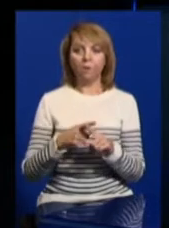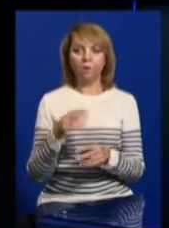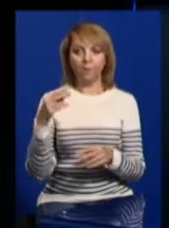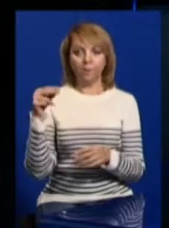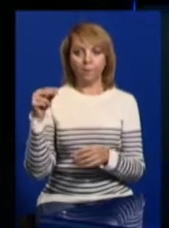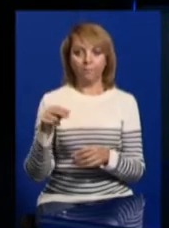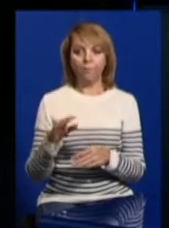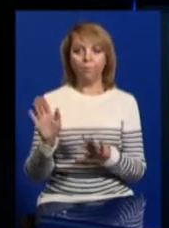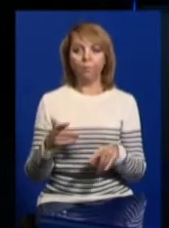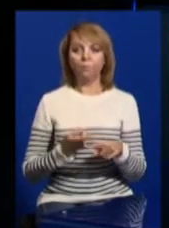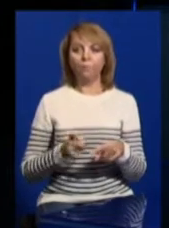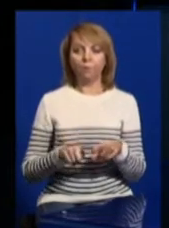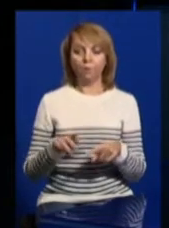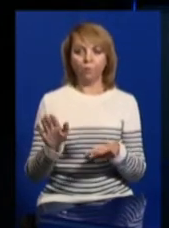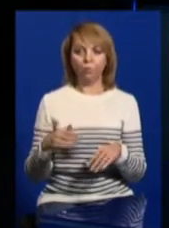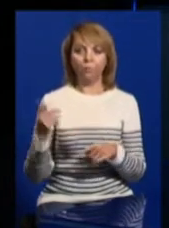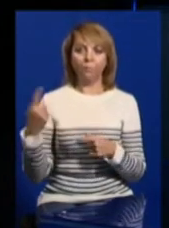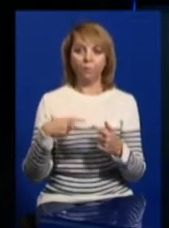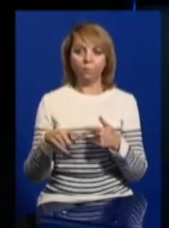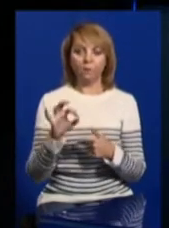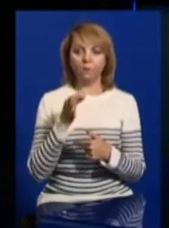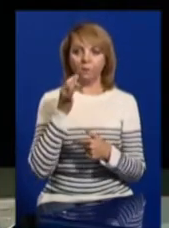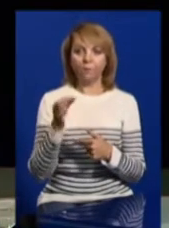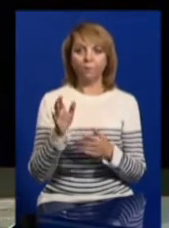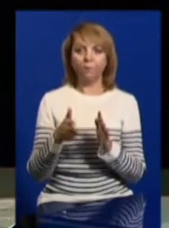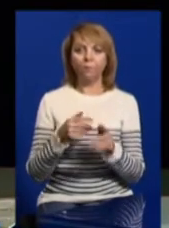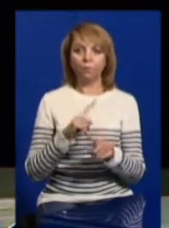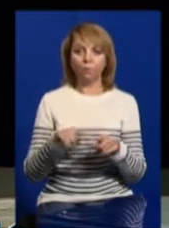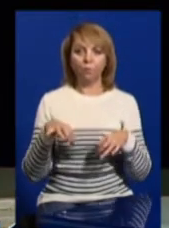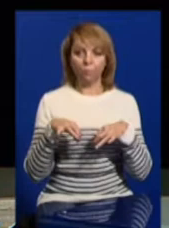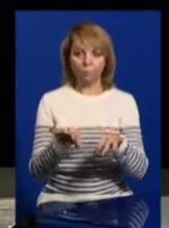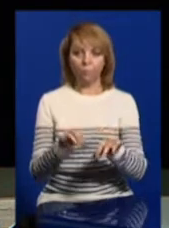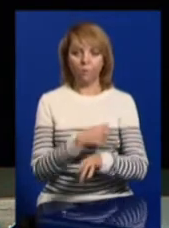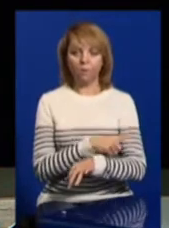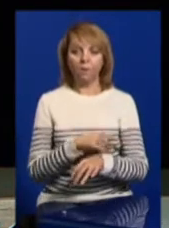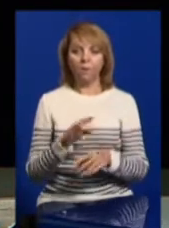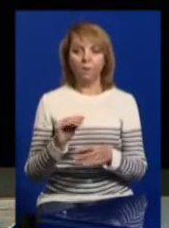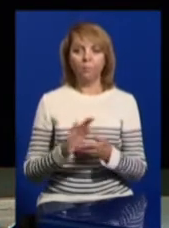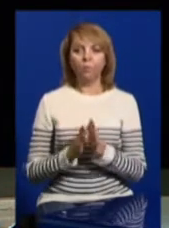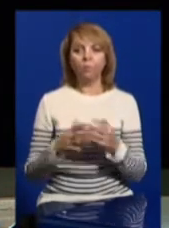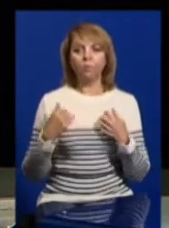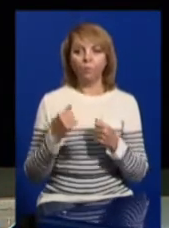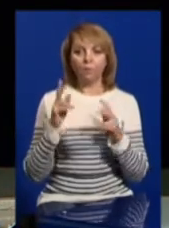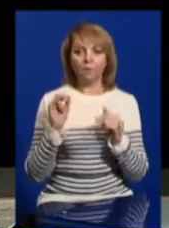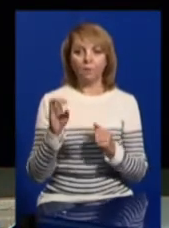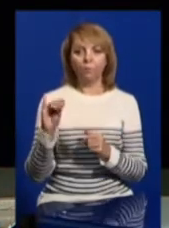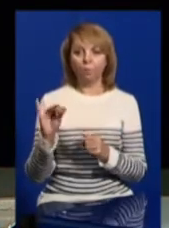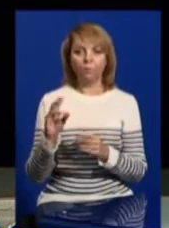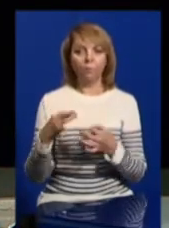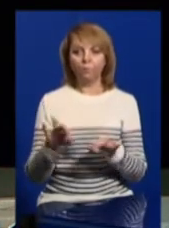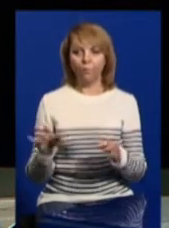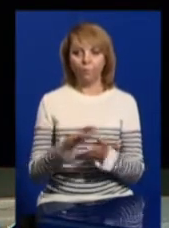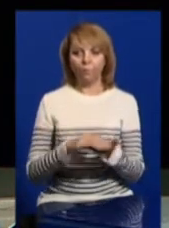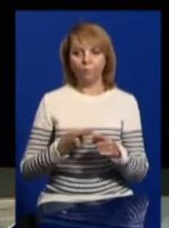перерва. Після того вже він повернувся і сказав, що викликали швидку, і стан здоров'я Зайцевої не дозволяє продовжувати